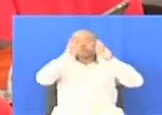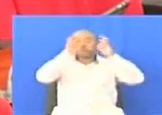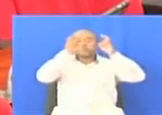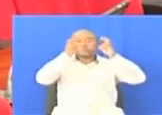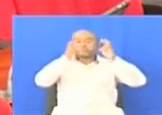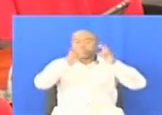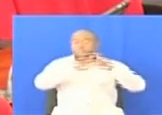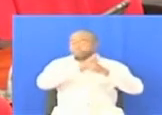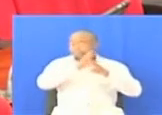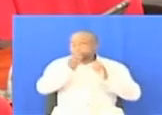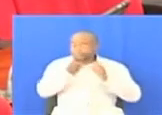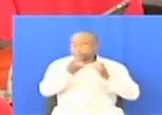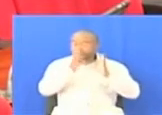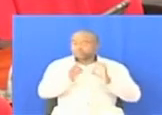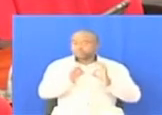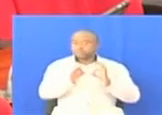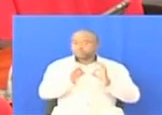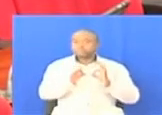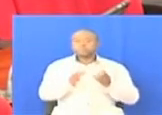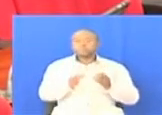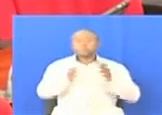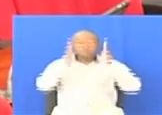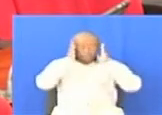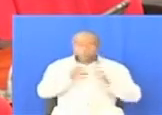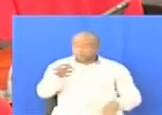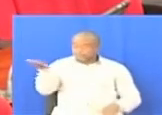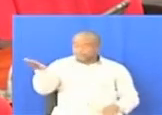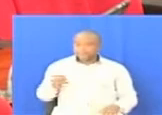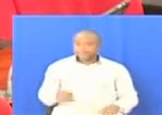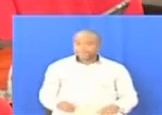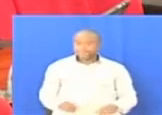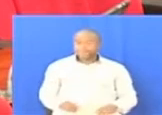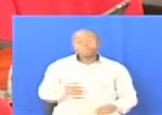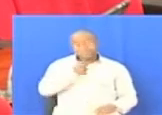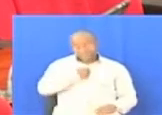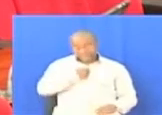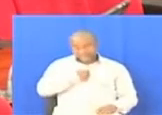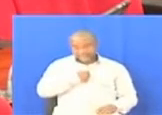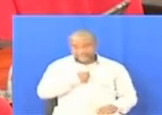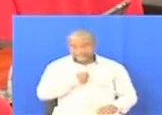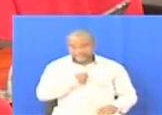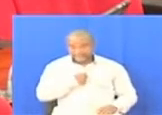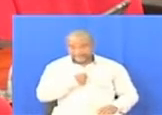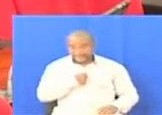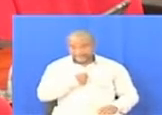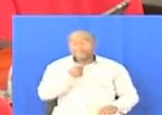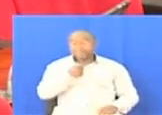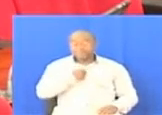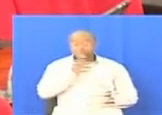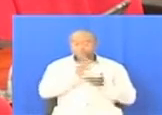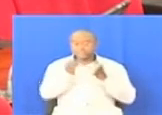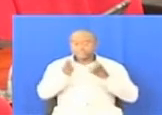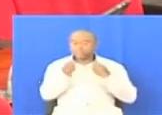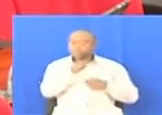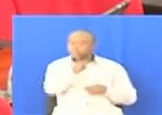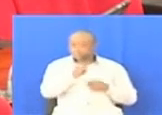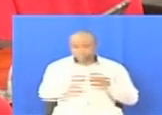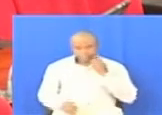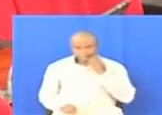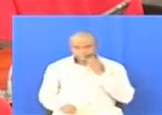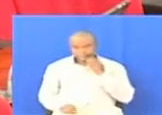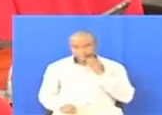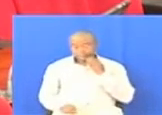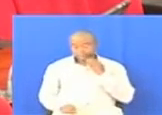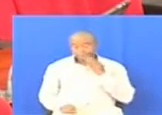yako imenyooka. Mheshimiwa Speaker, mimi ni mhanga wa hoja hii. Mimi Mheshimiwa Speaker, kama